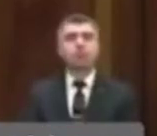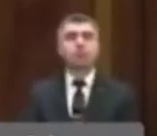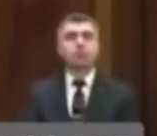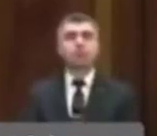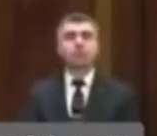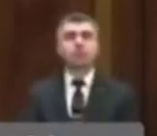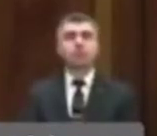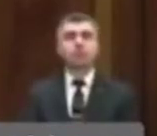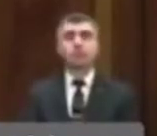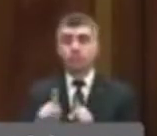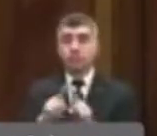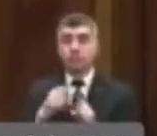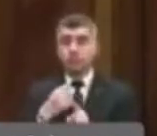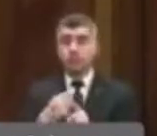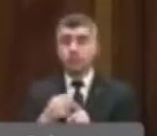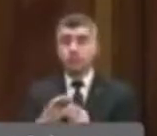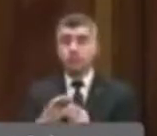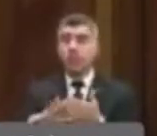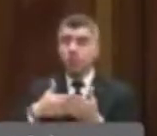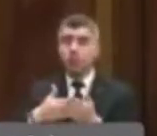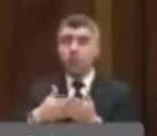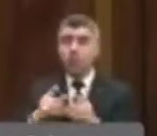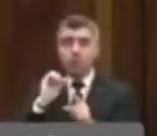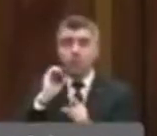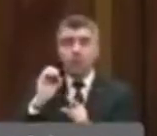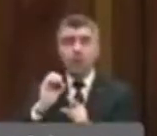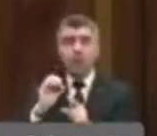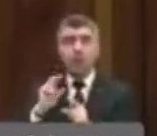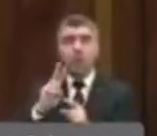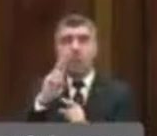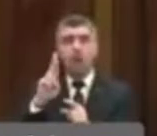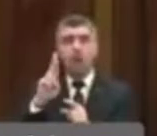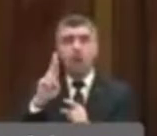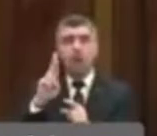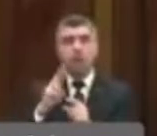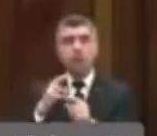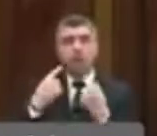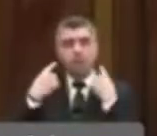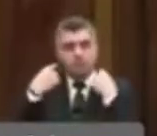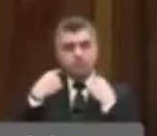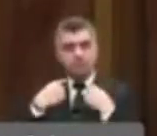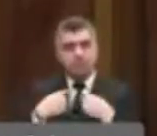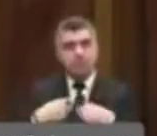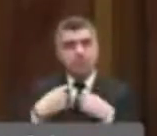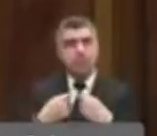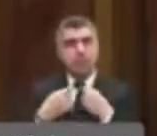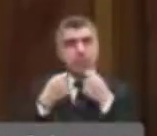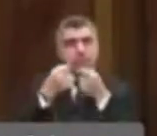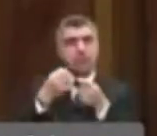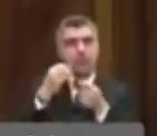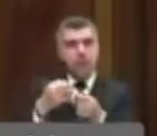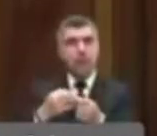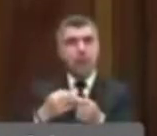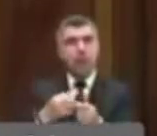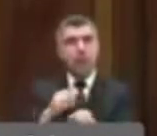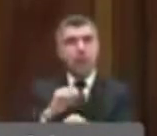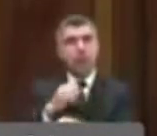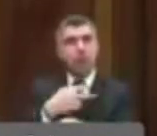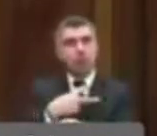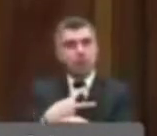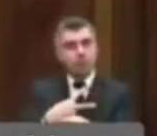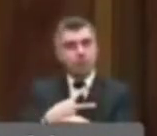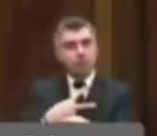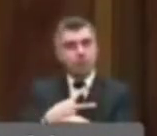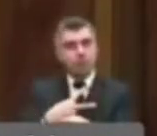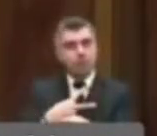غير هادشي، حتى الفلانين كان كيخصهم بالعطف المولوي السامي، وكان كيتكلف بالجوانب الاجتماعية دائما، وكيتكلف